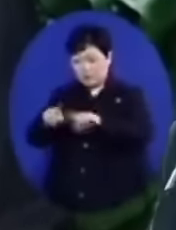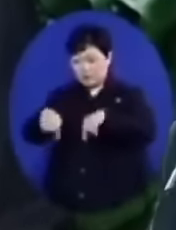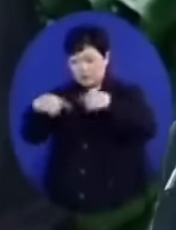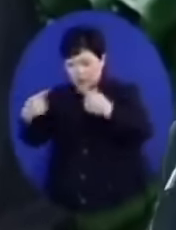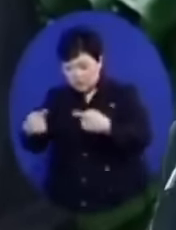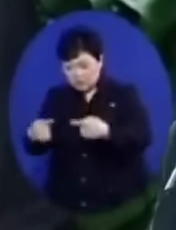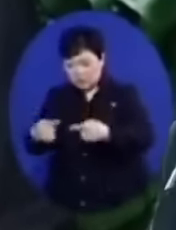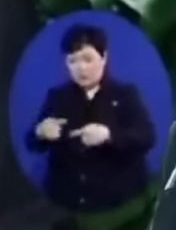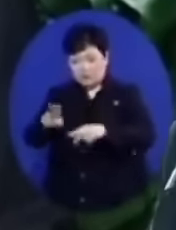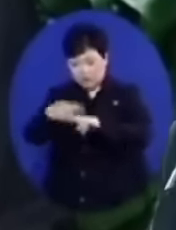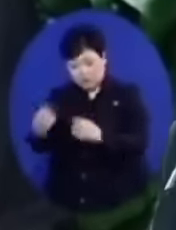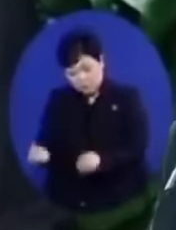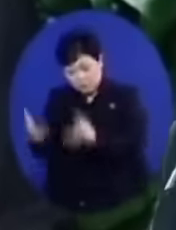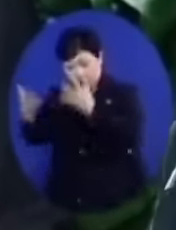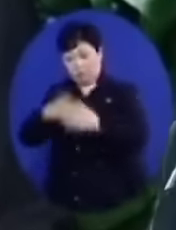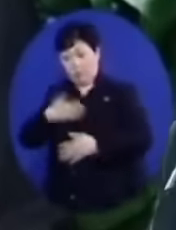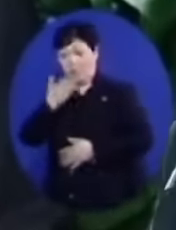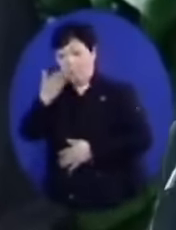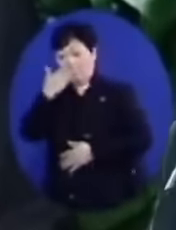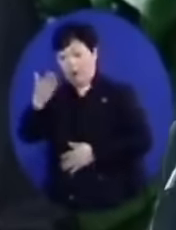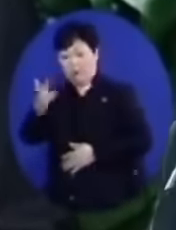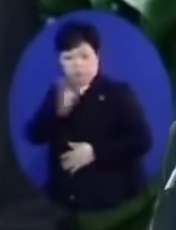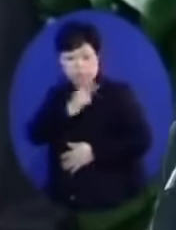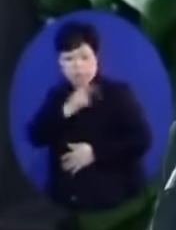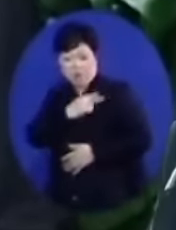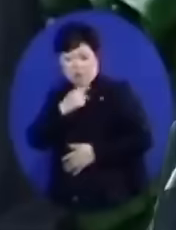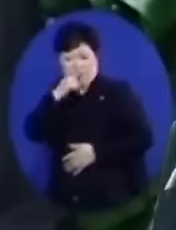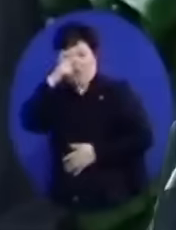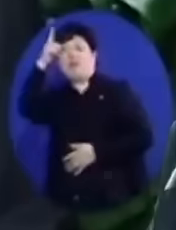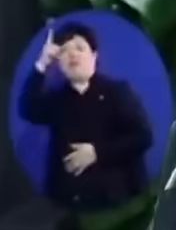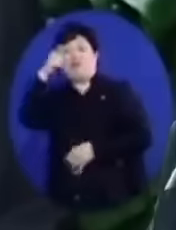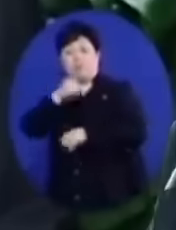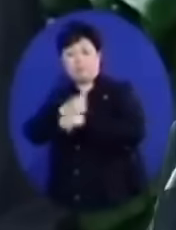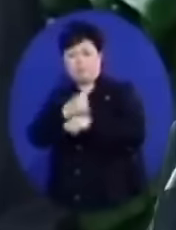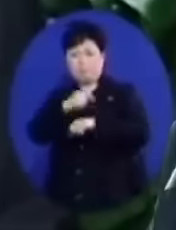다 내가 하지, 뭐 다른 사람 시킬 거 있느냐. 교만해졌습니다.